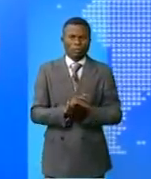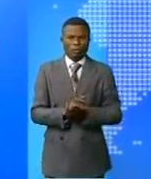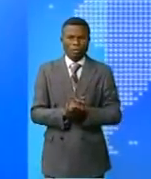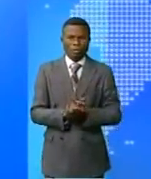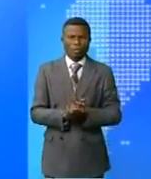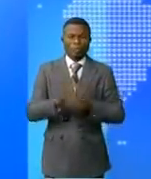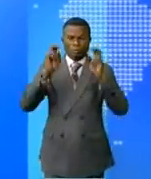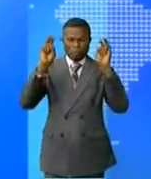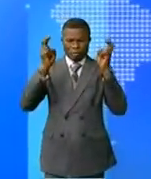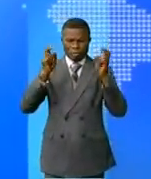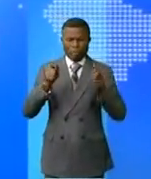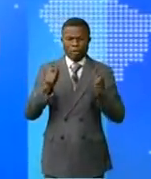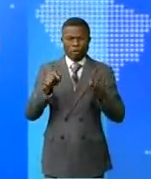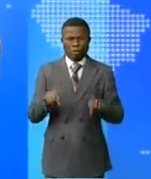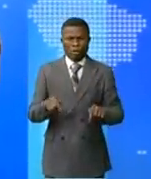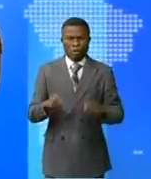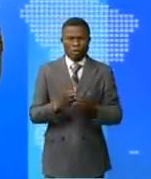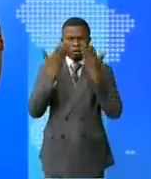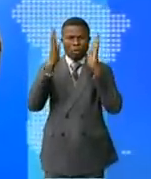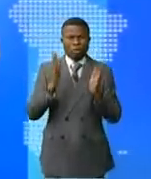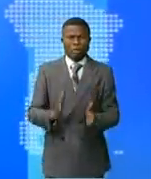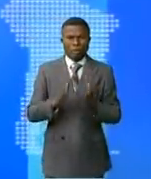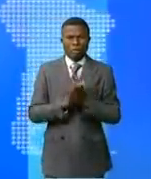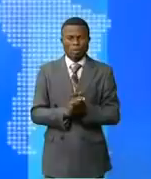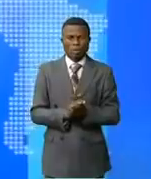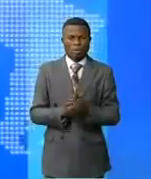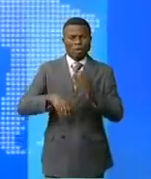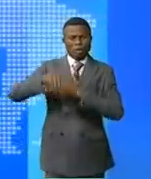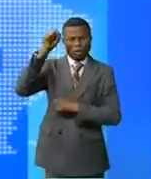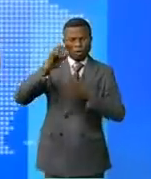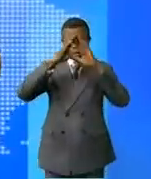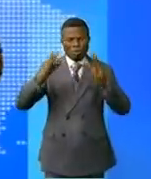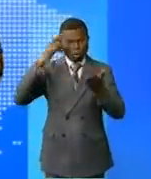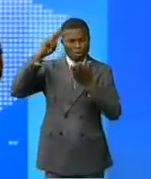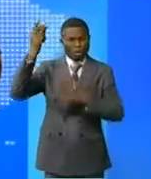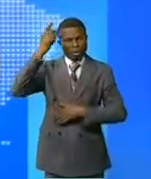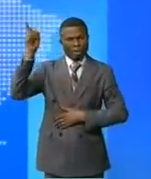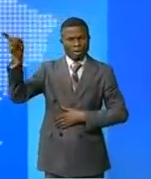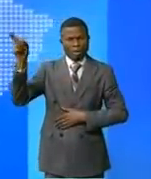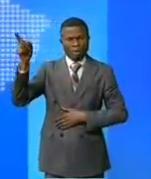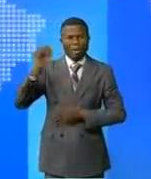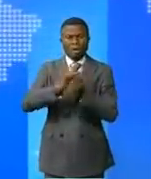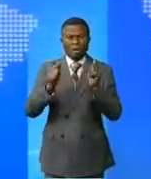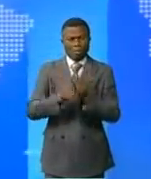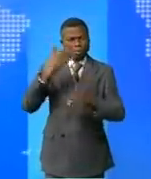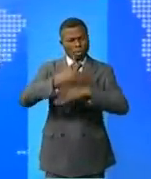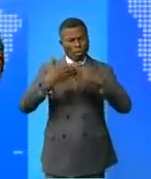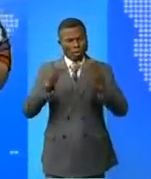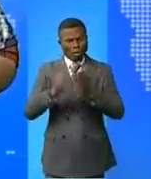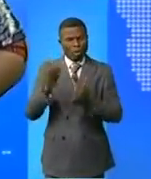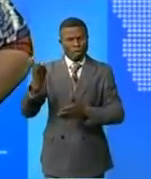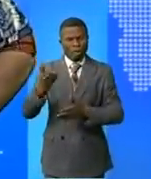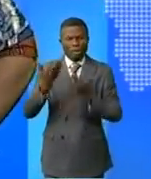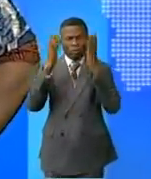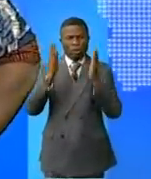Autre titre de l'actualité, les étudiants délogés dans les homes de l'université de Kinshasa pour des raisons de réhabilitation. Ces derniers